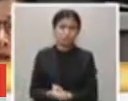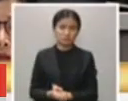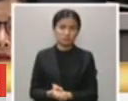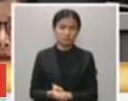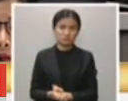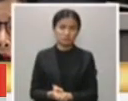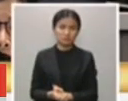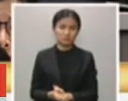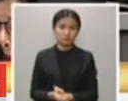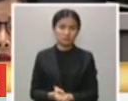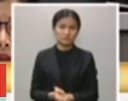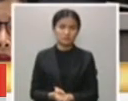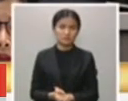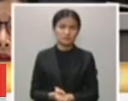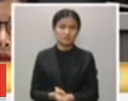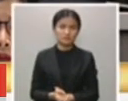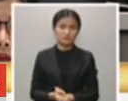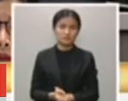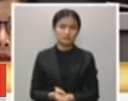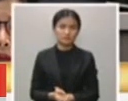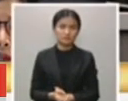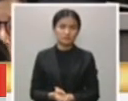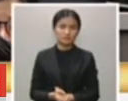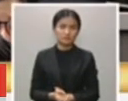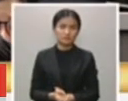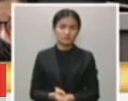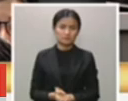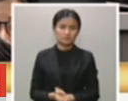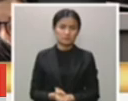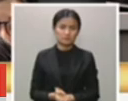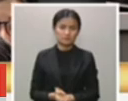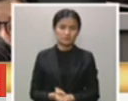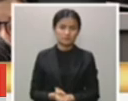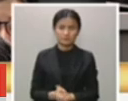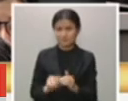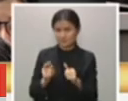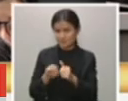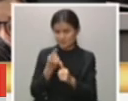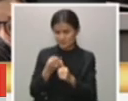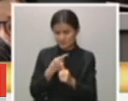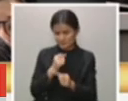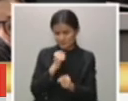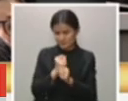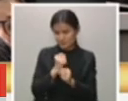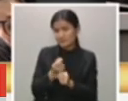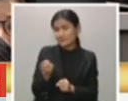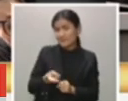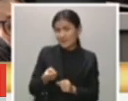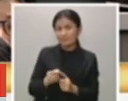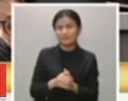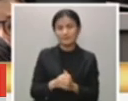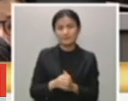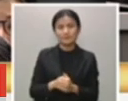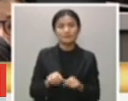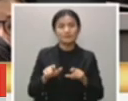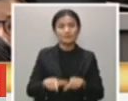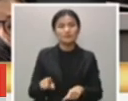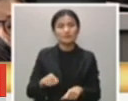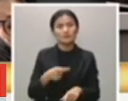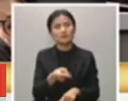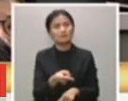วันนี้ผมต้องเรียนอย่างนี้ครับในมุมแรกการลดขนาดงานประจำเพิ่มสัดส่วนของการลงทุนท่านไม่ทำเล